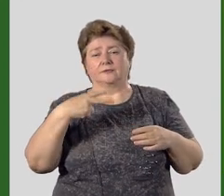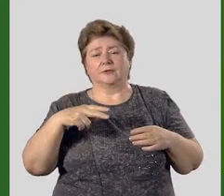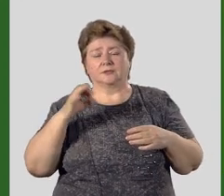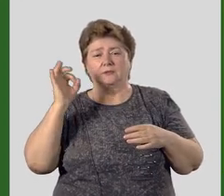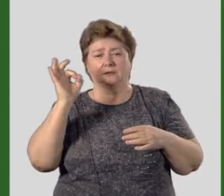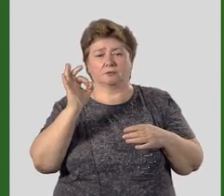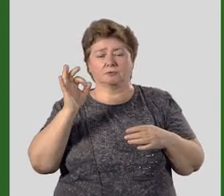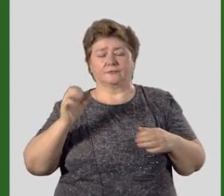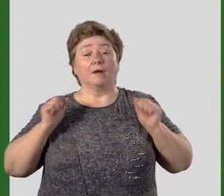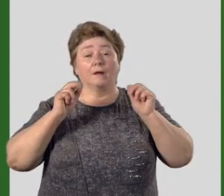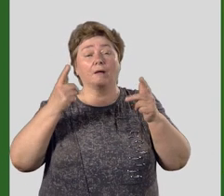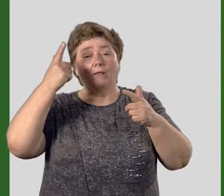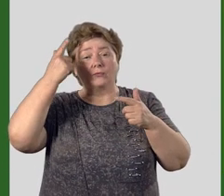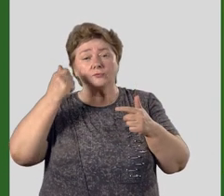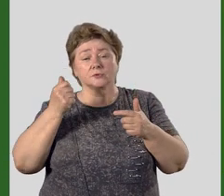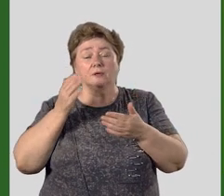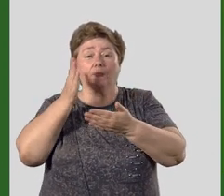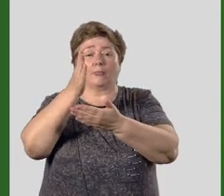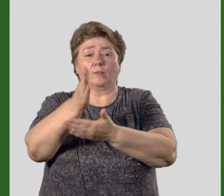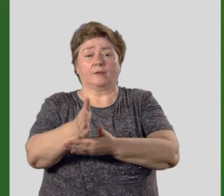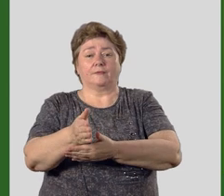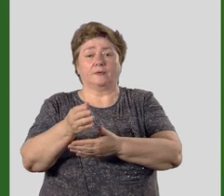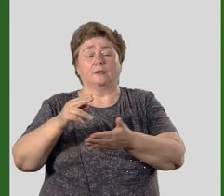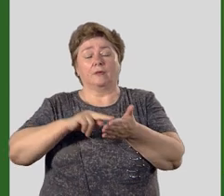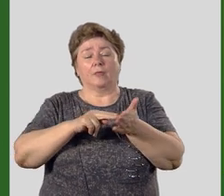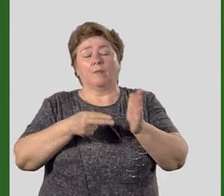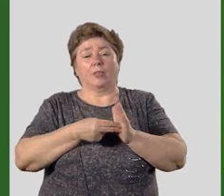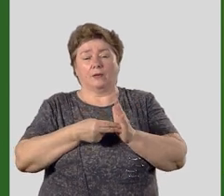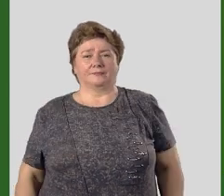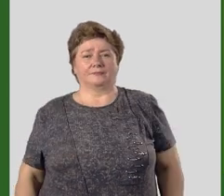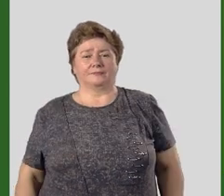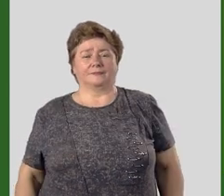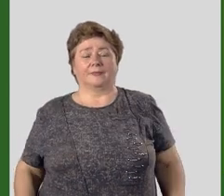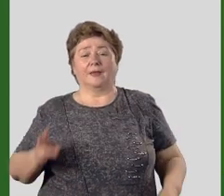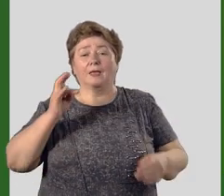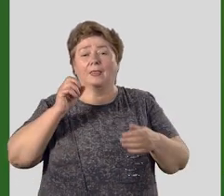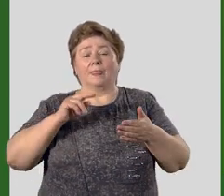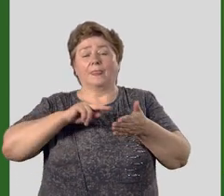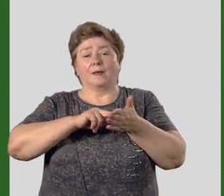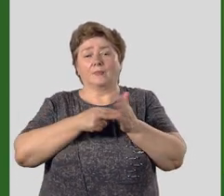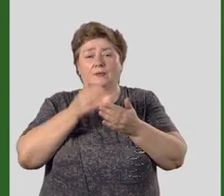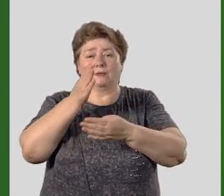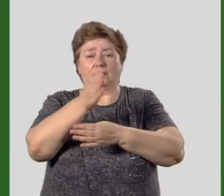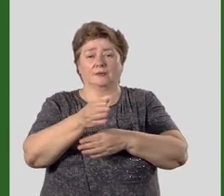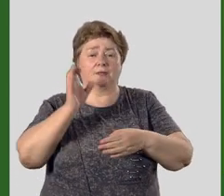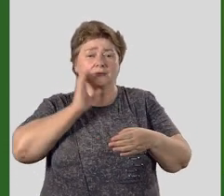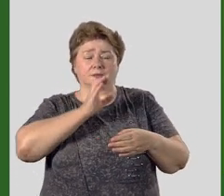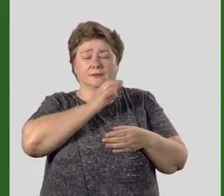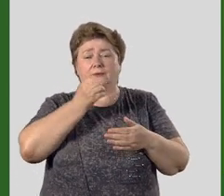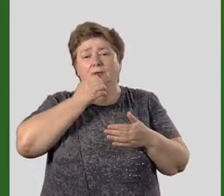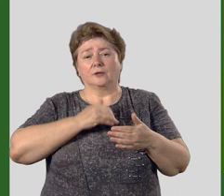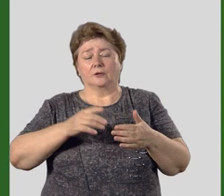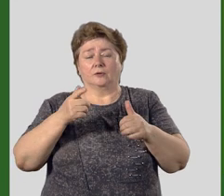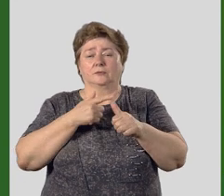градусов. Как узнать направление на плане? На планах направление на север и